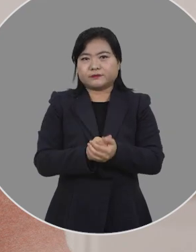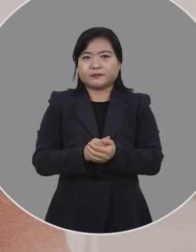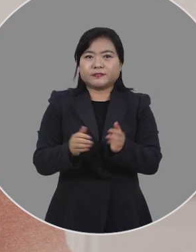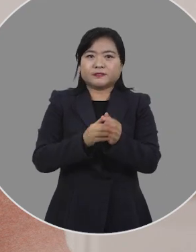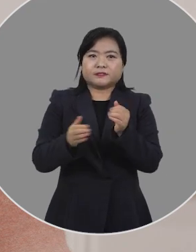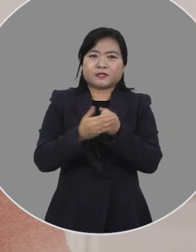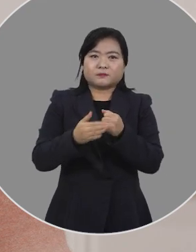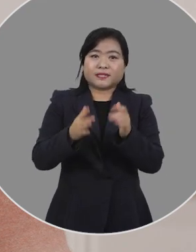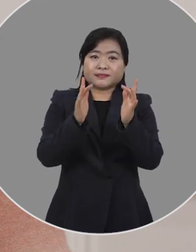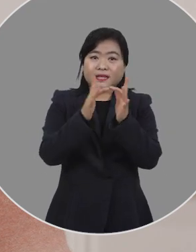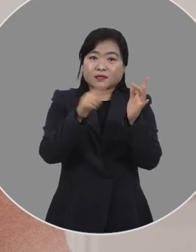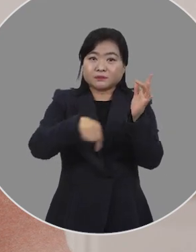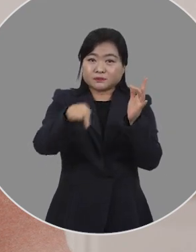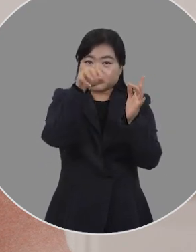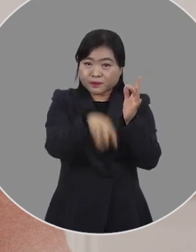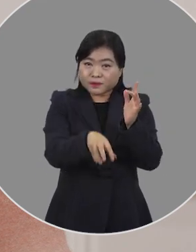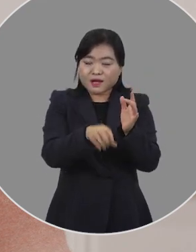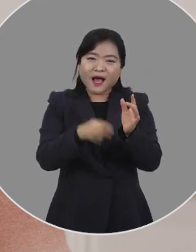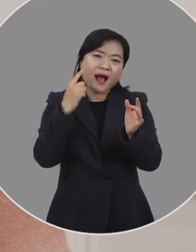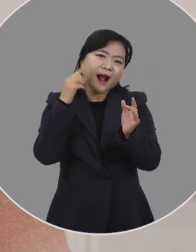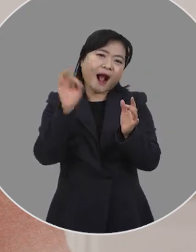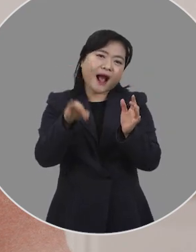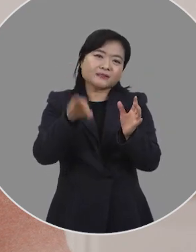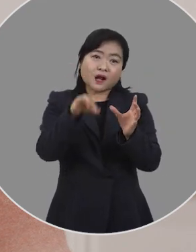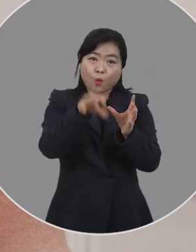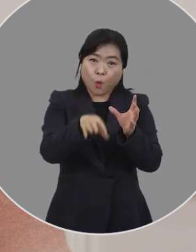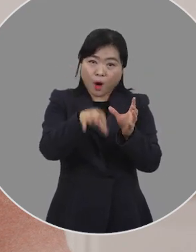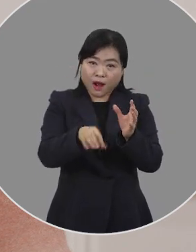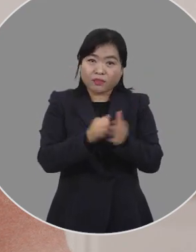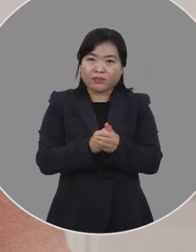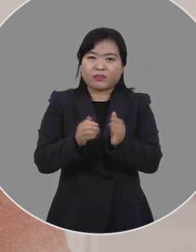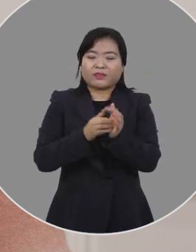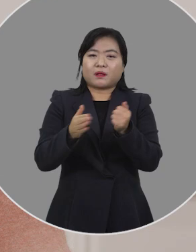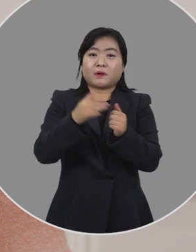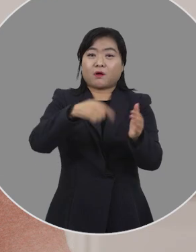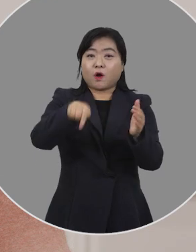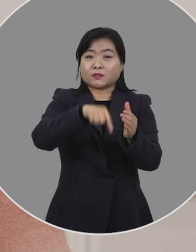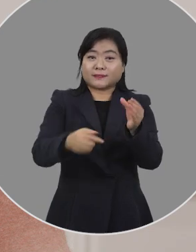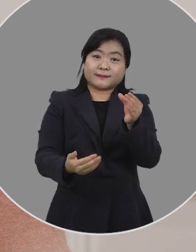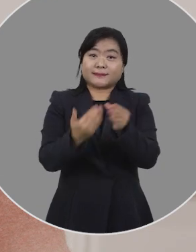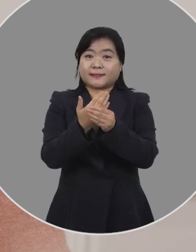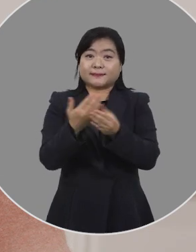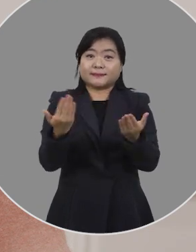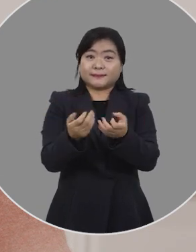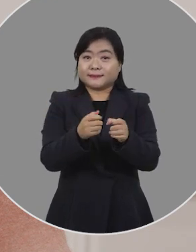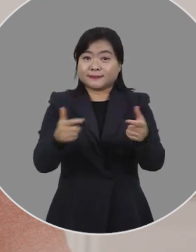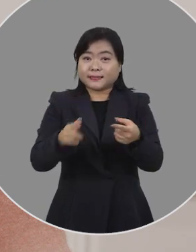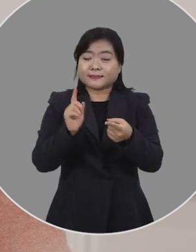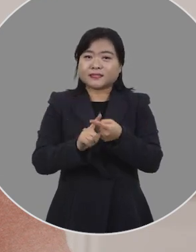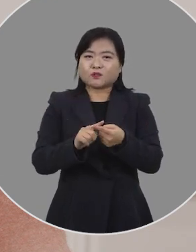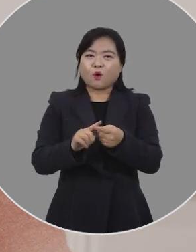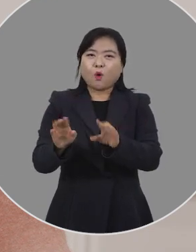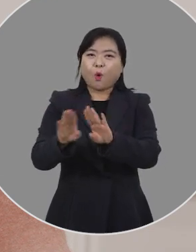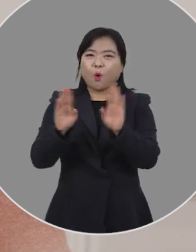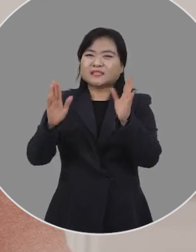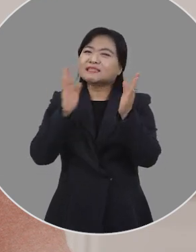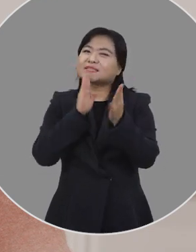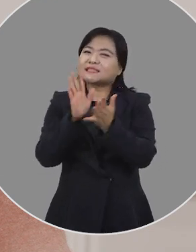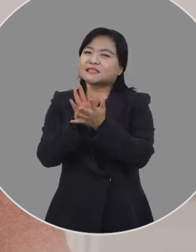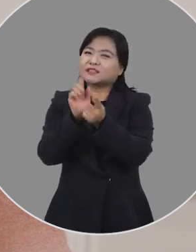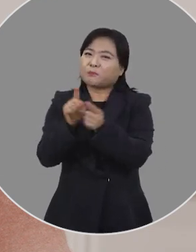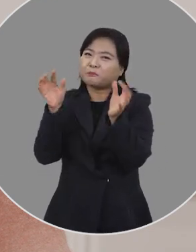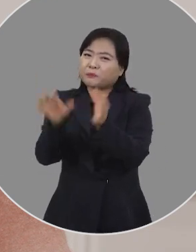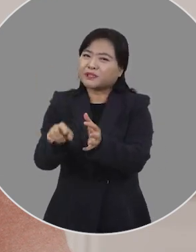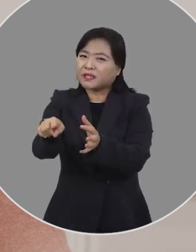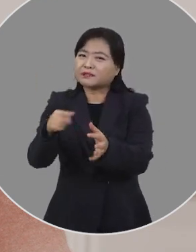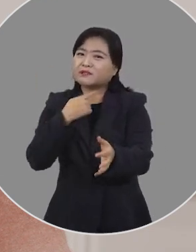그래서 사이버 스페이스다, 뭐 가상 공간이다 이렇게 얘기해서 거기서 발생하는 일들을 좀 현실 오프라인에서